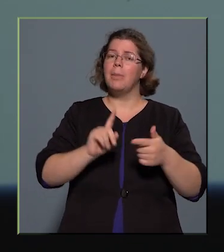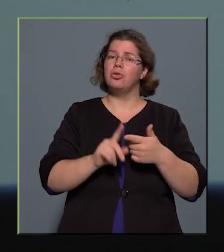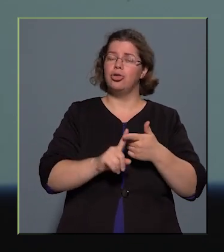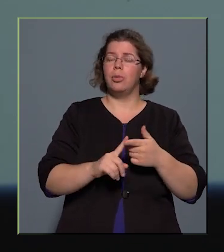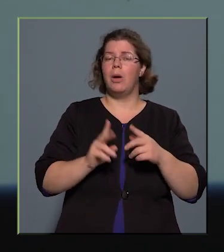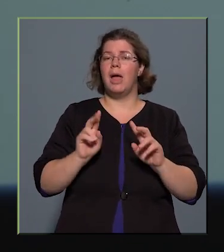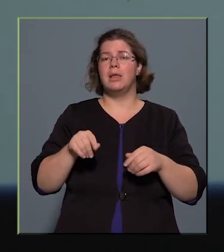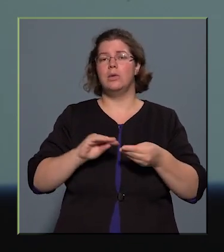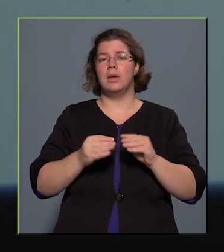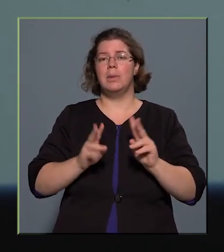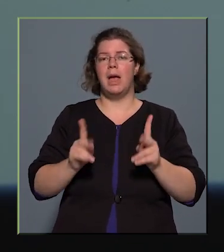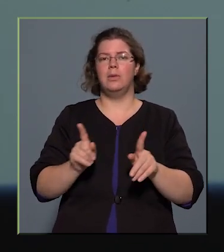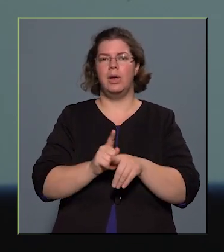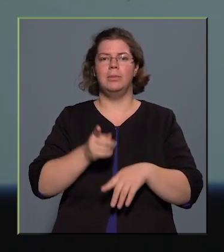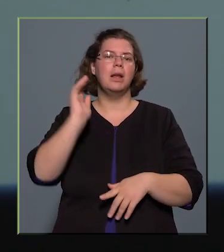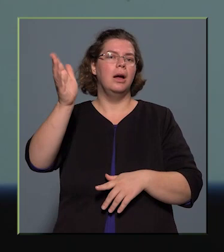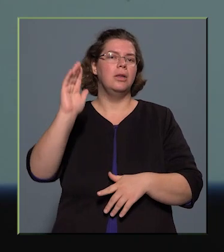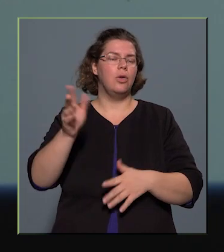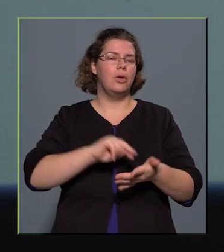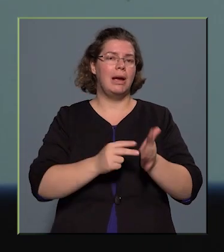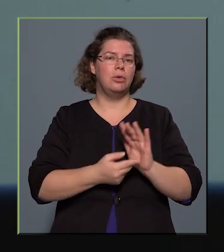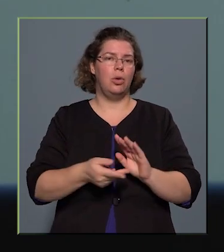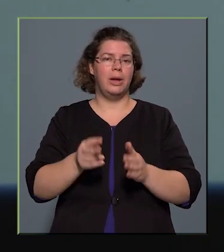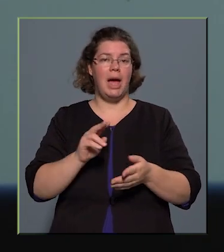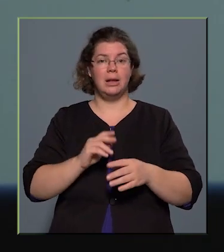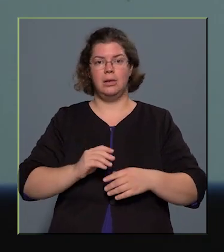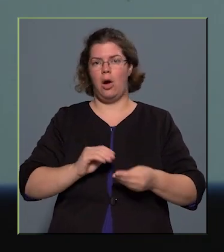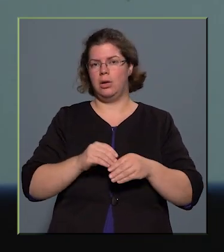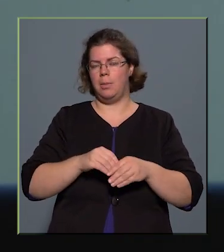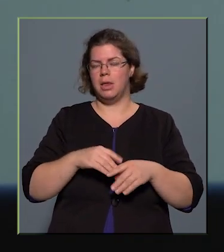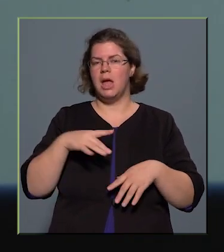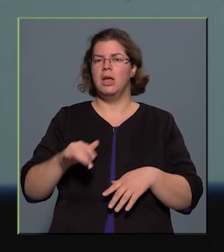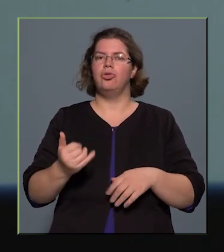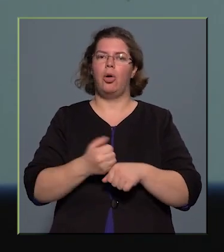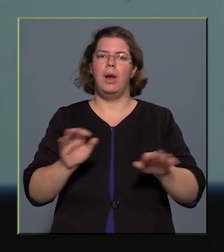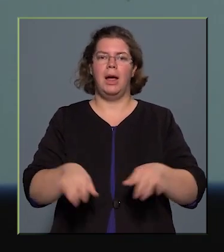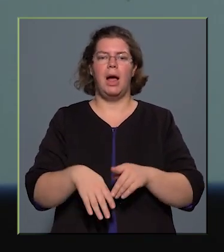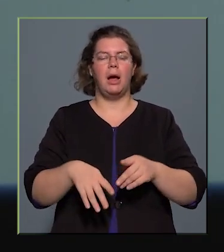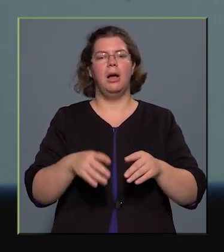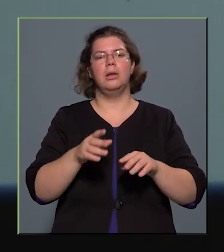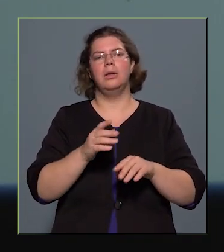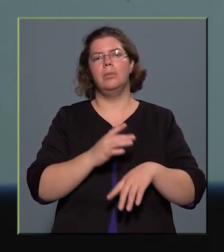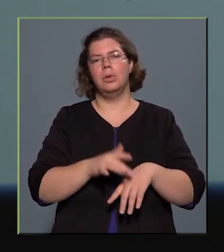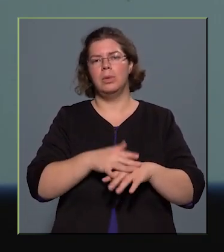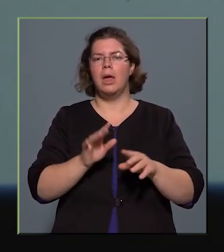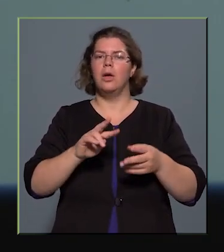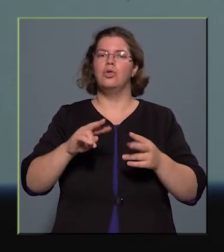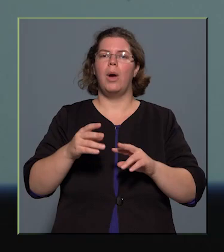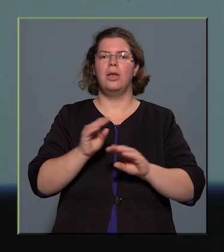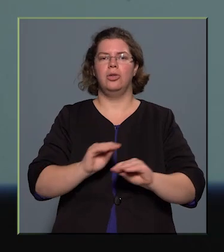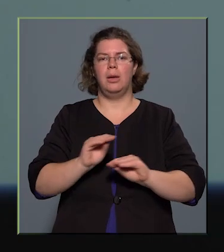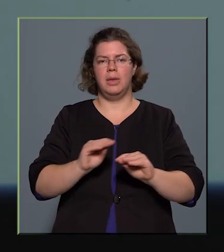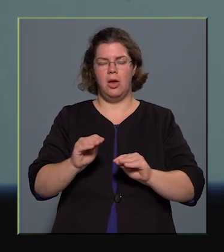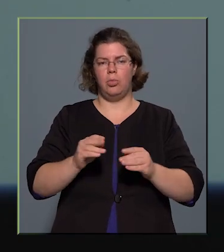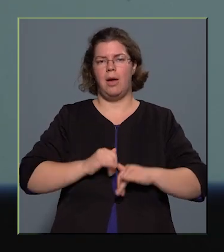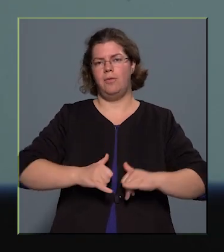lehet egy olyan, ami a jövő technológiát tartalmazza. Egyéb iránt meg a kollégákat igyekszünk duális képzésben fejleszteni